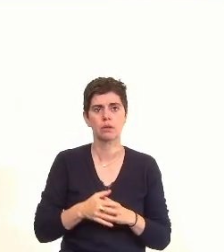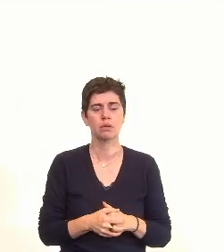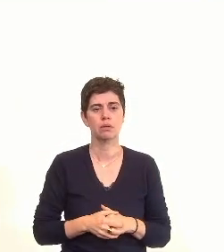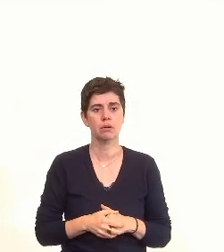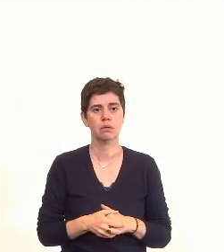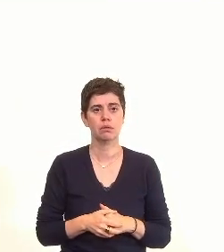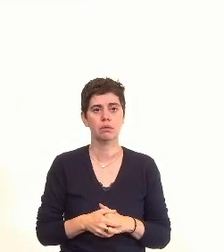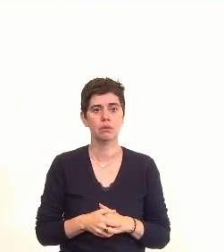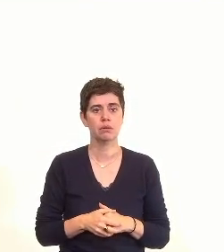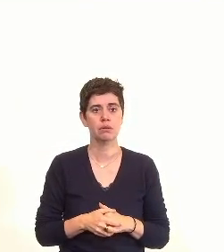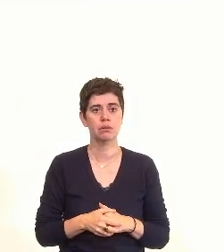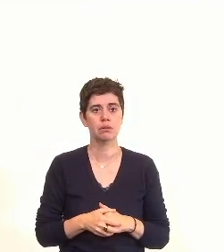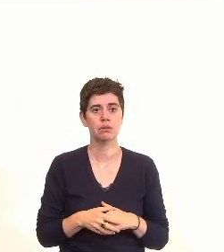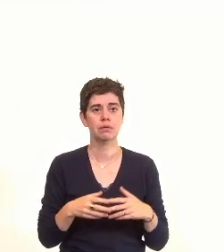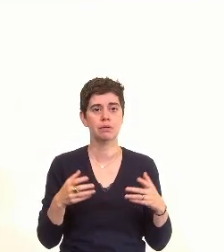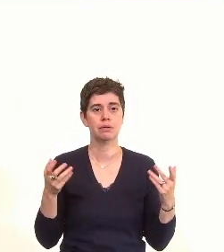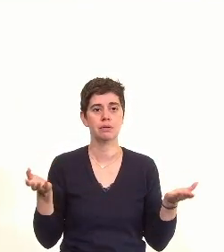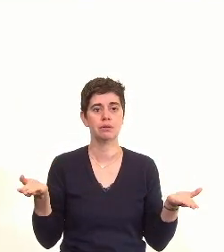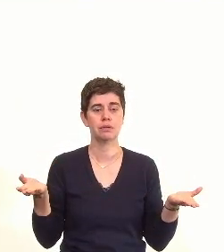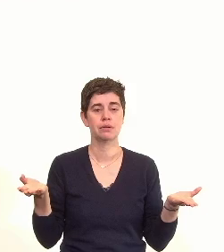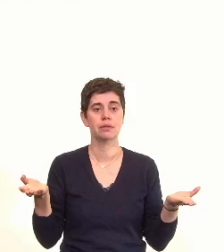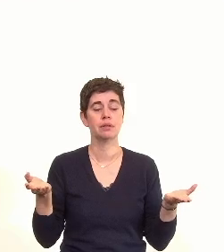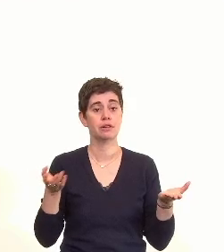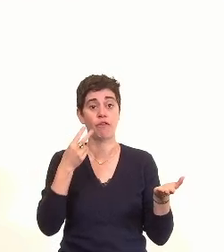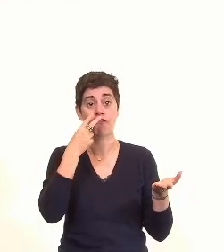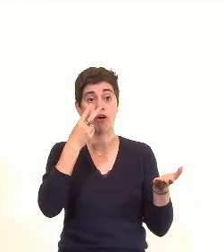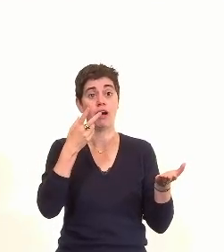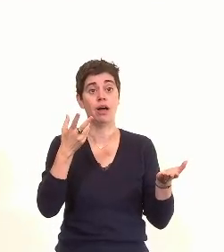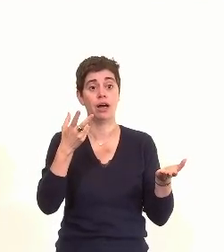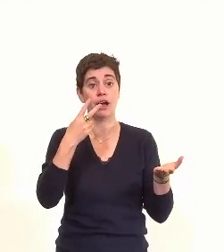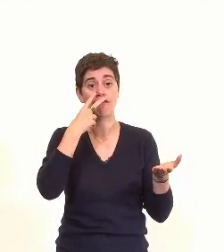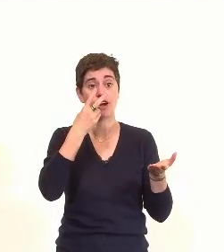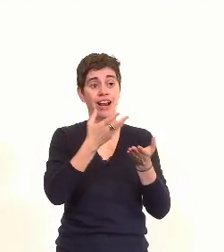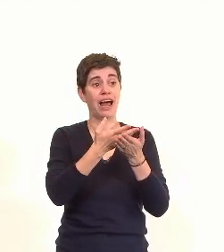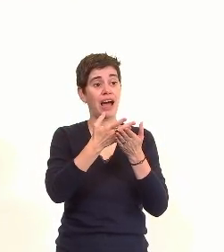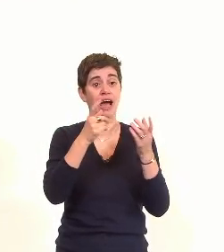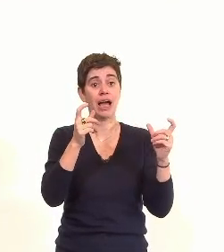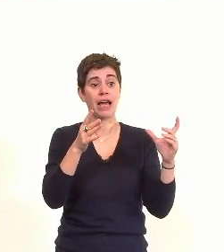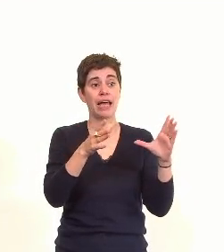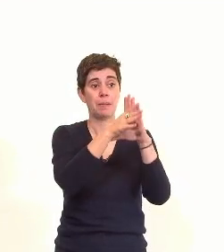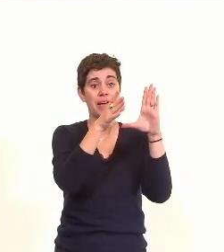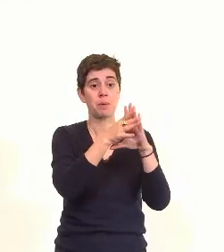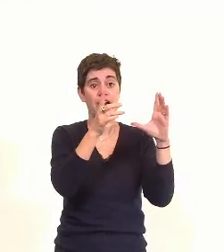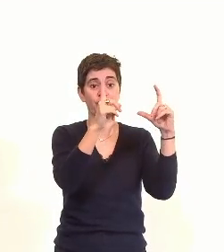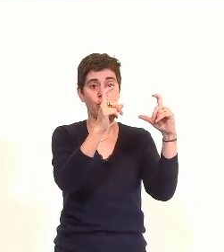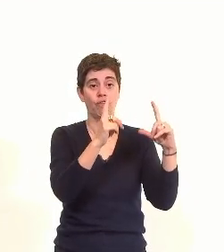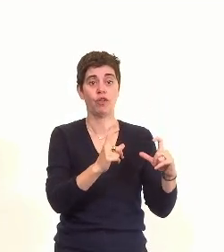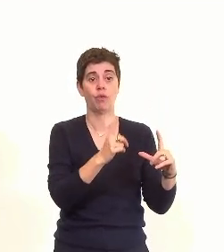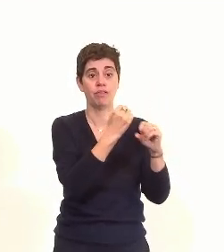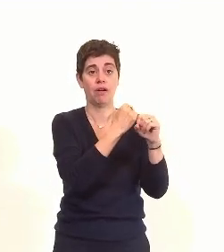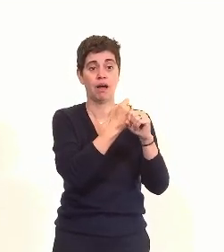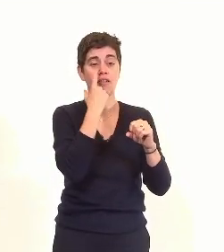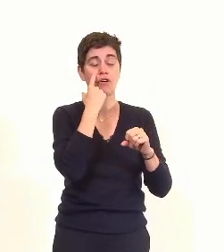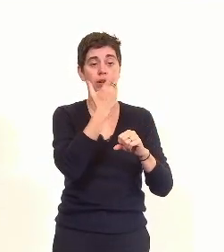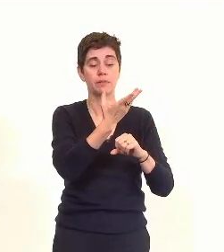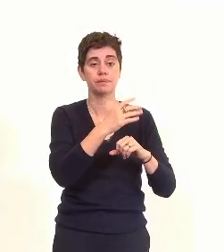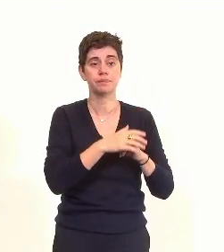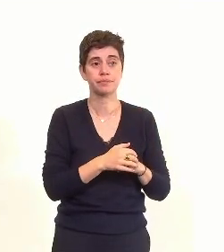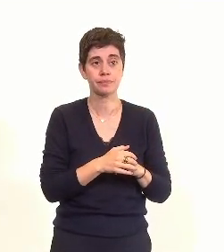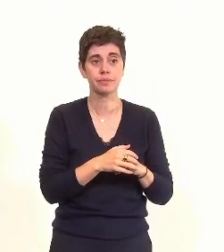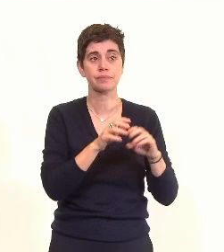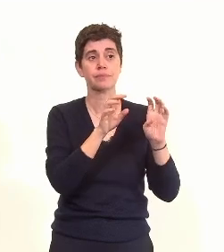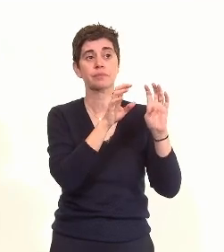on voit là, on nous voit d'ailleurs en train de travailler sur les photos. On a réfléchi à une